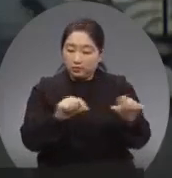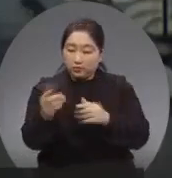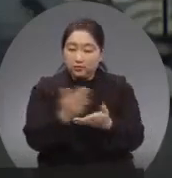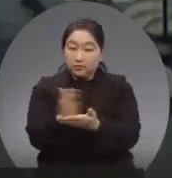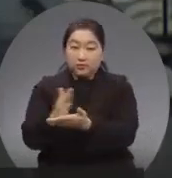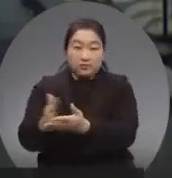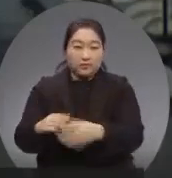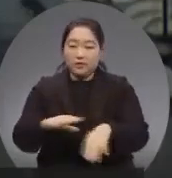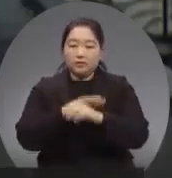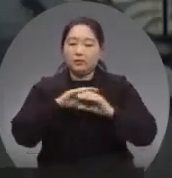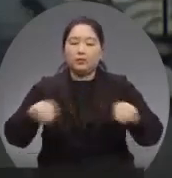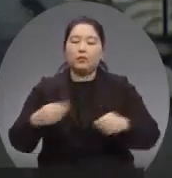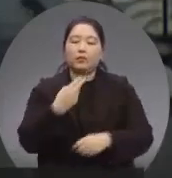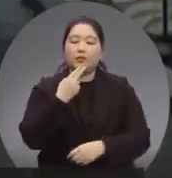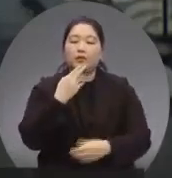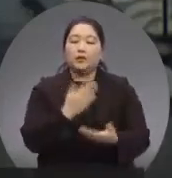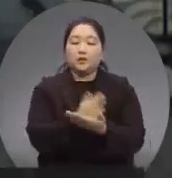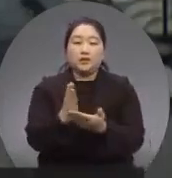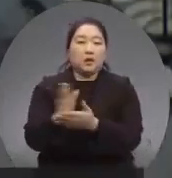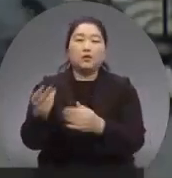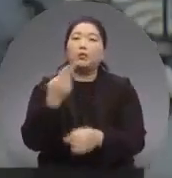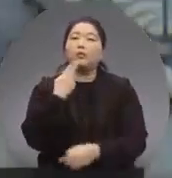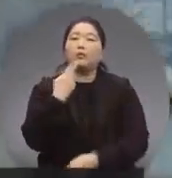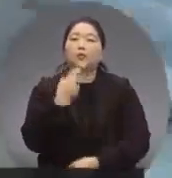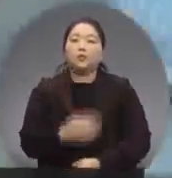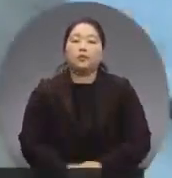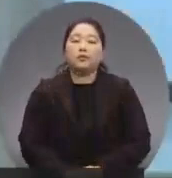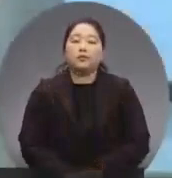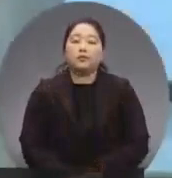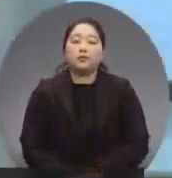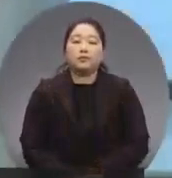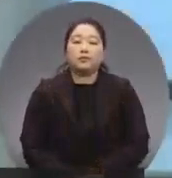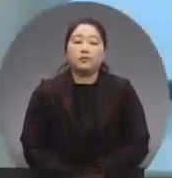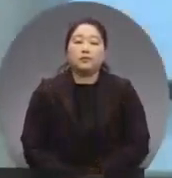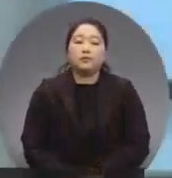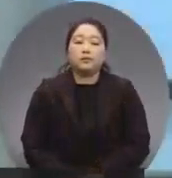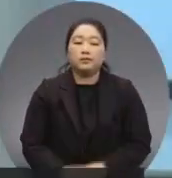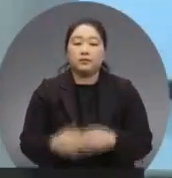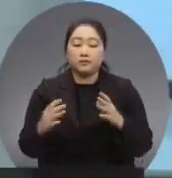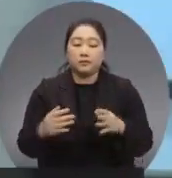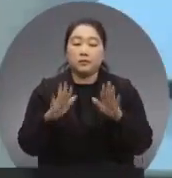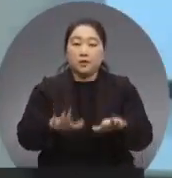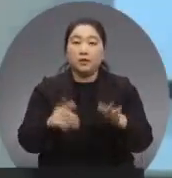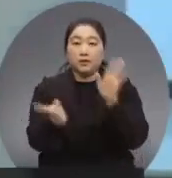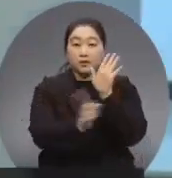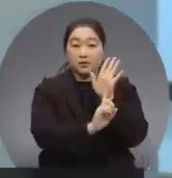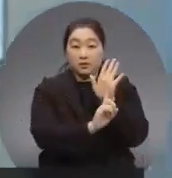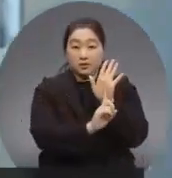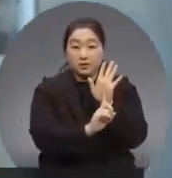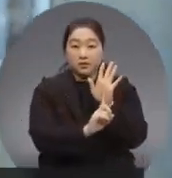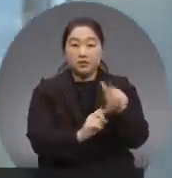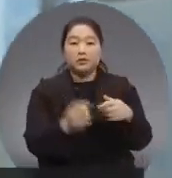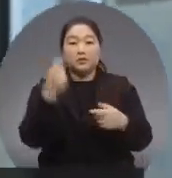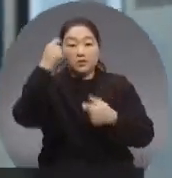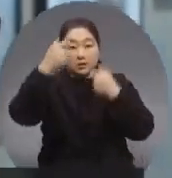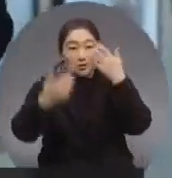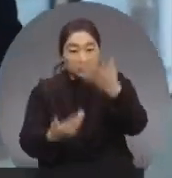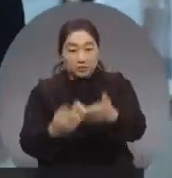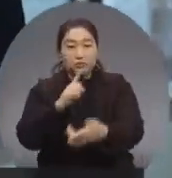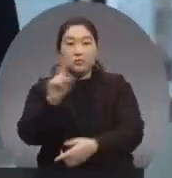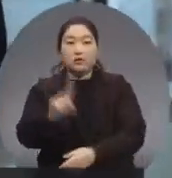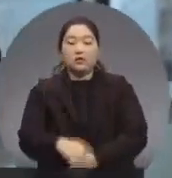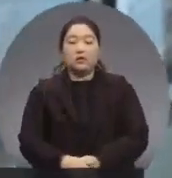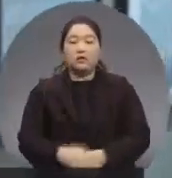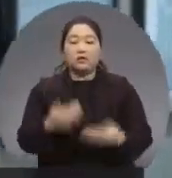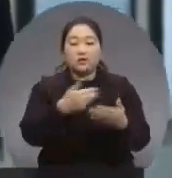상황이에요 요즘에 장르가 파괴된다고 한편 이번 전시의 작품들은 이런 질문을 던지기도 합니다